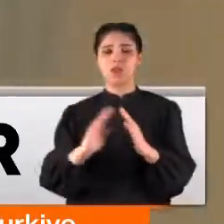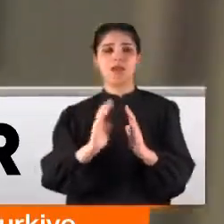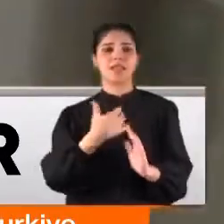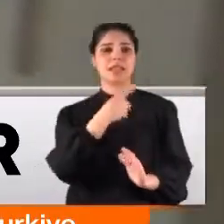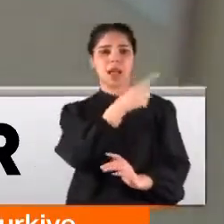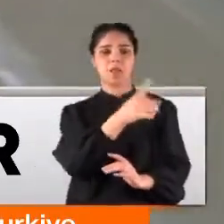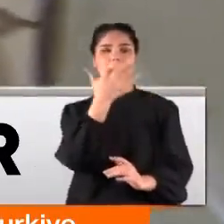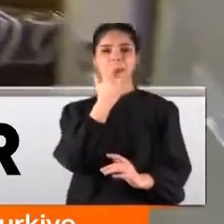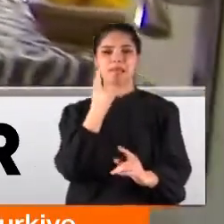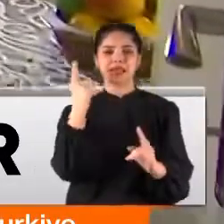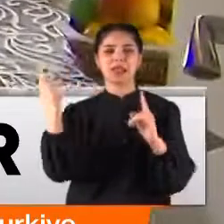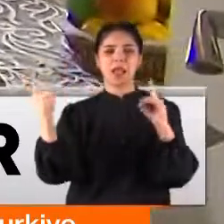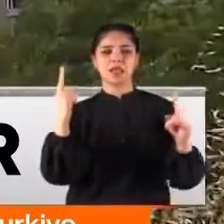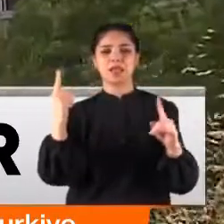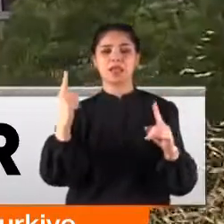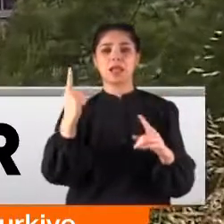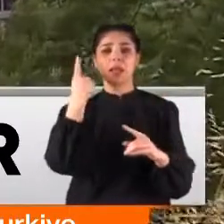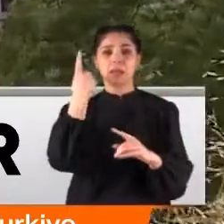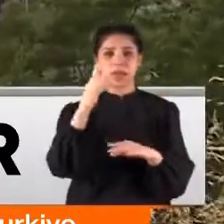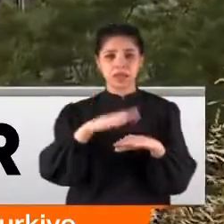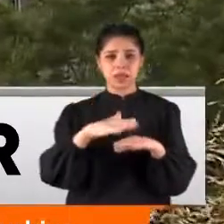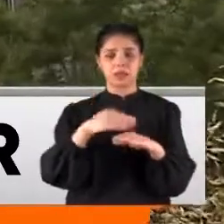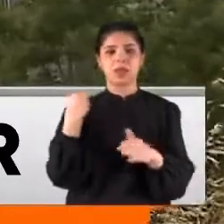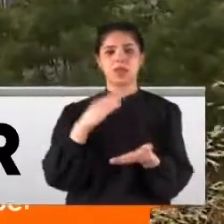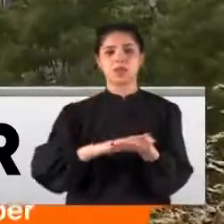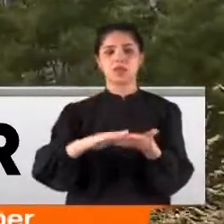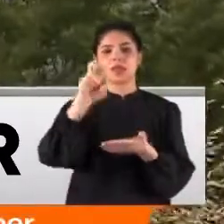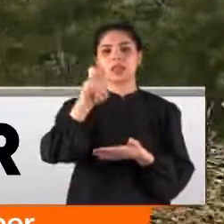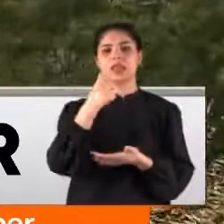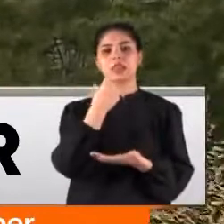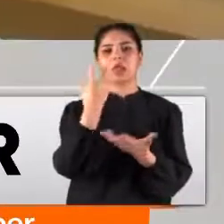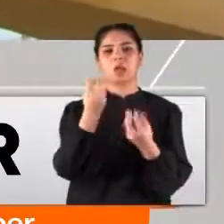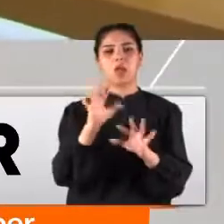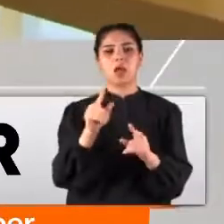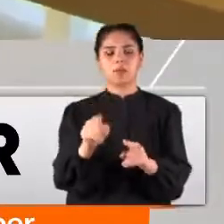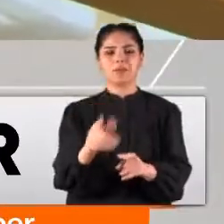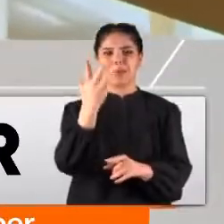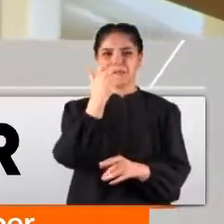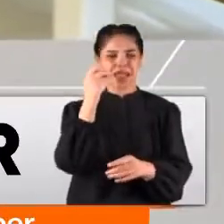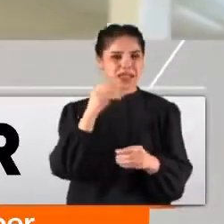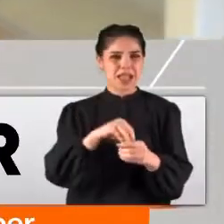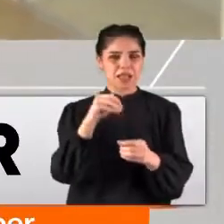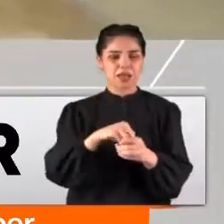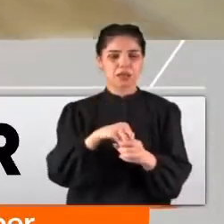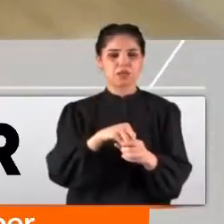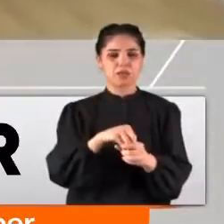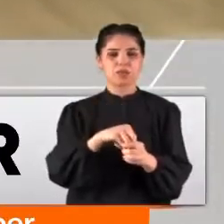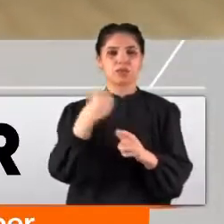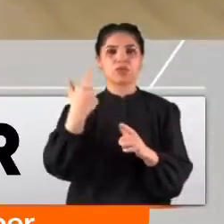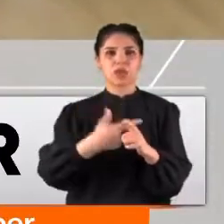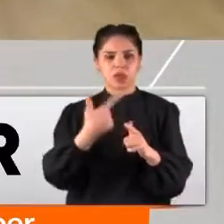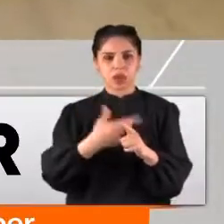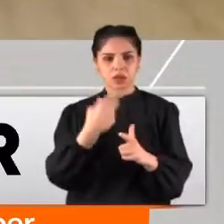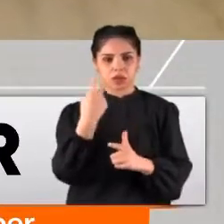yılda bir güncellenen raiç bedel süresinin de yeni düzenlemeyle 8 yıla çıkartılması gündemde. 5 yıl içerisinde zaten